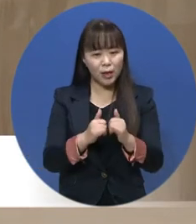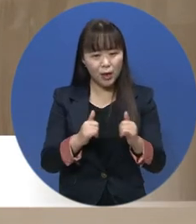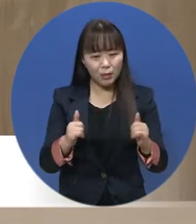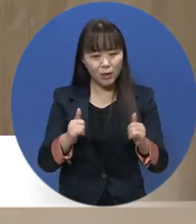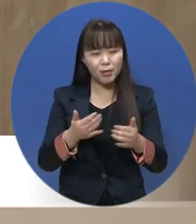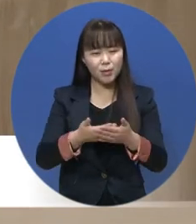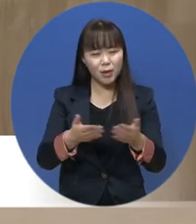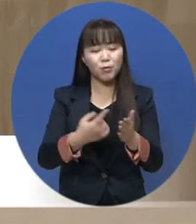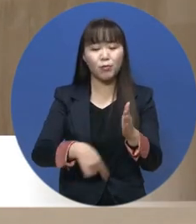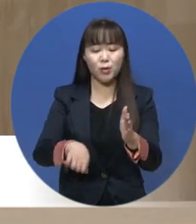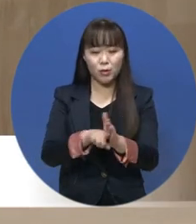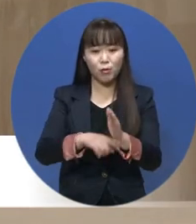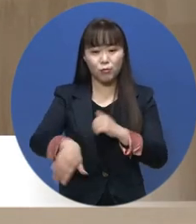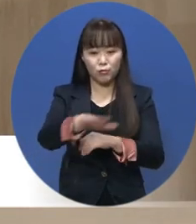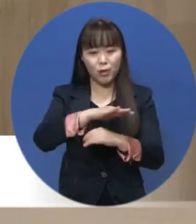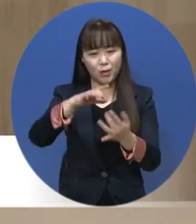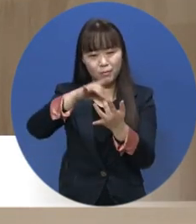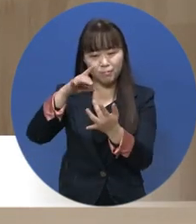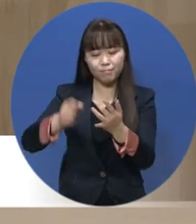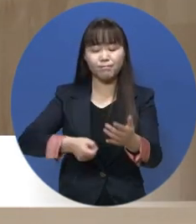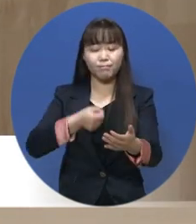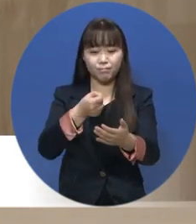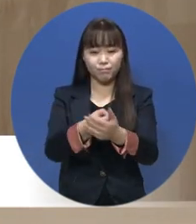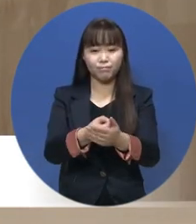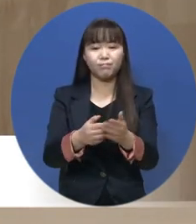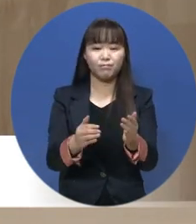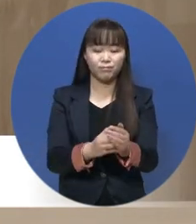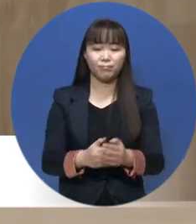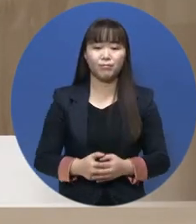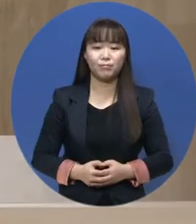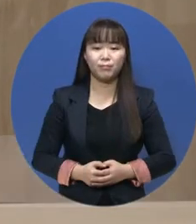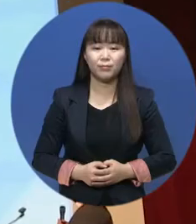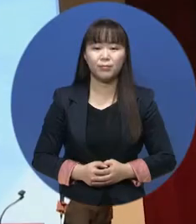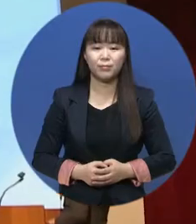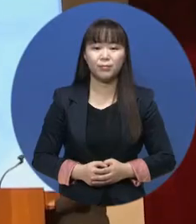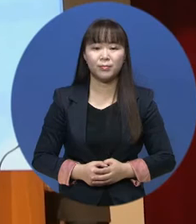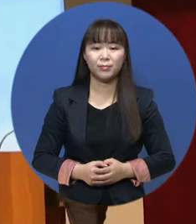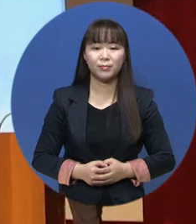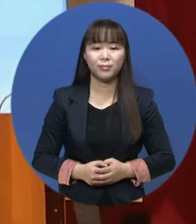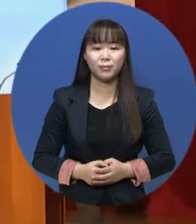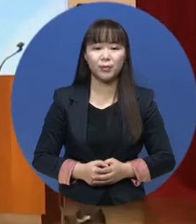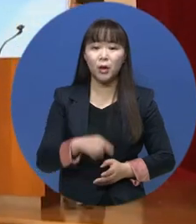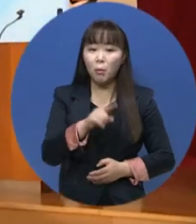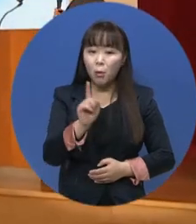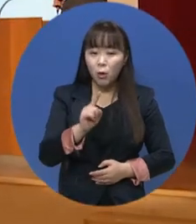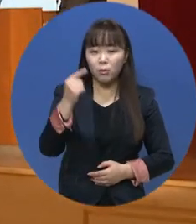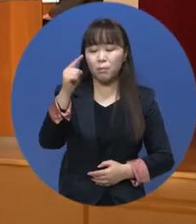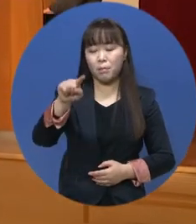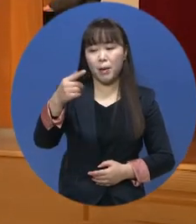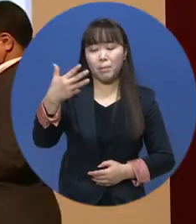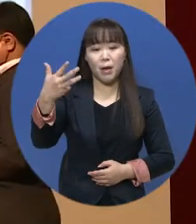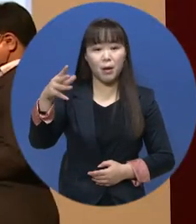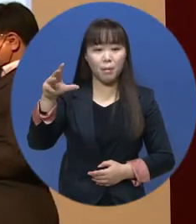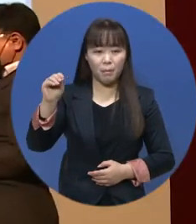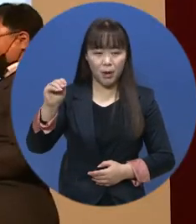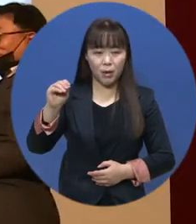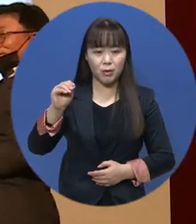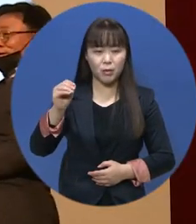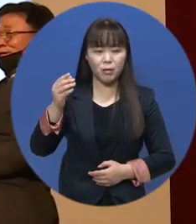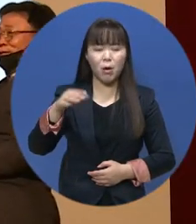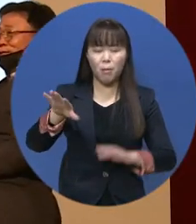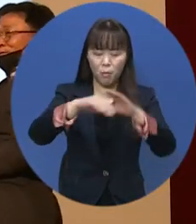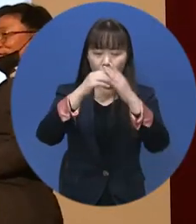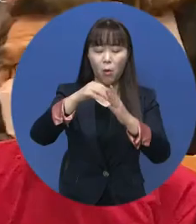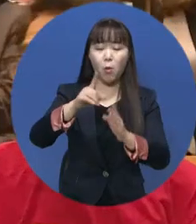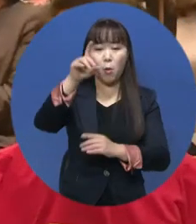수 있도록 그렇게 저희들이 선정을 했습니다. 이츠오케이는 108만 전 고향